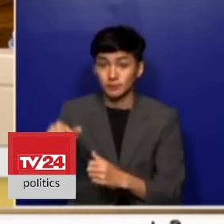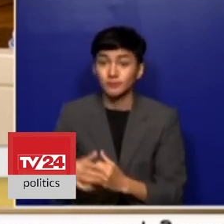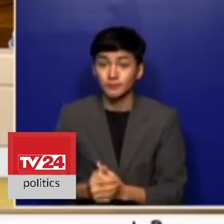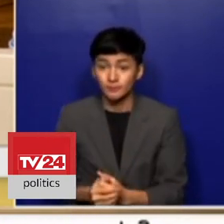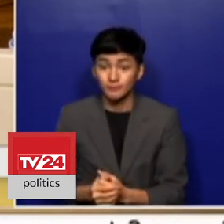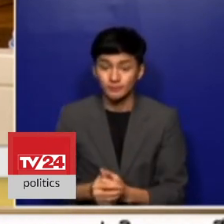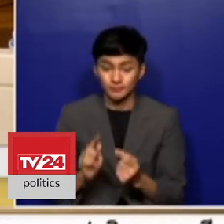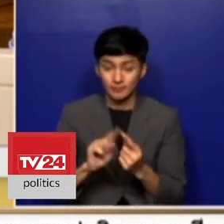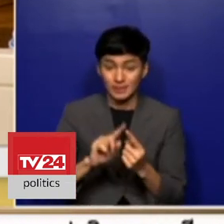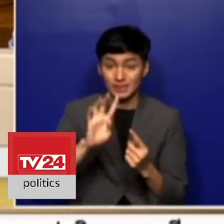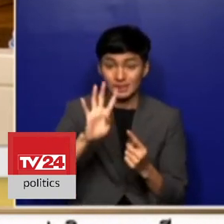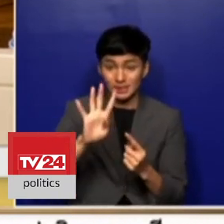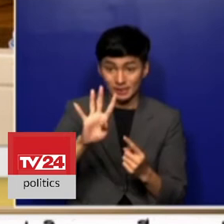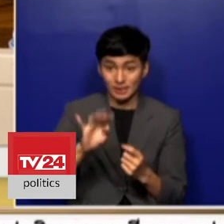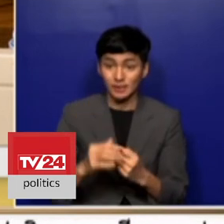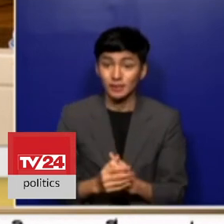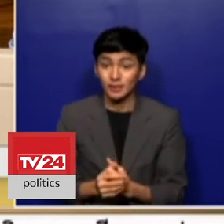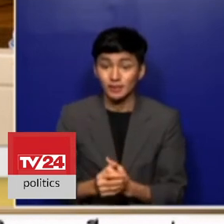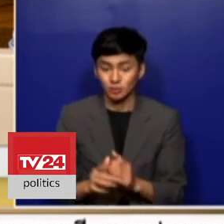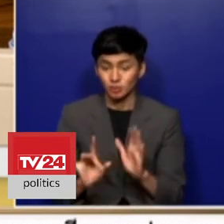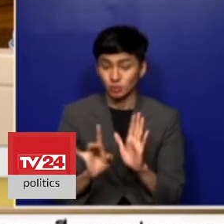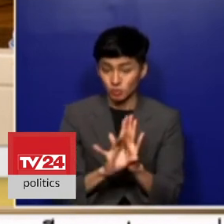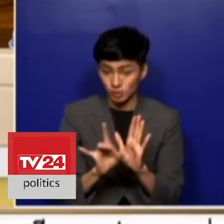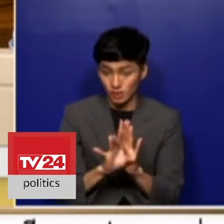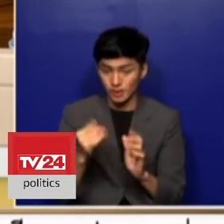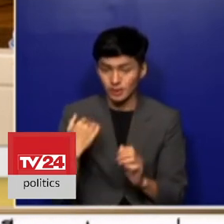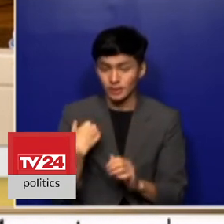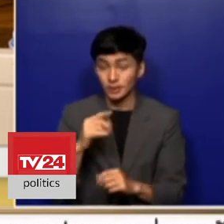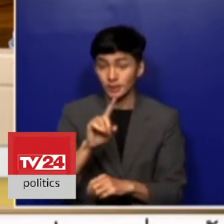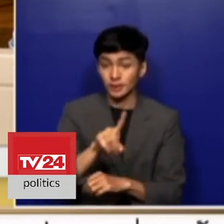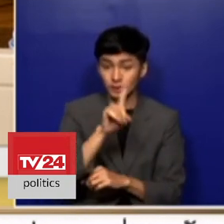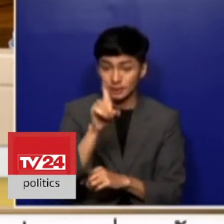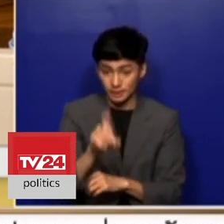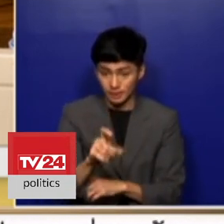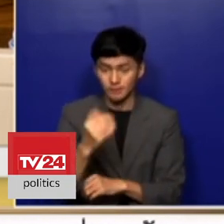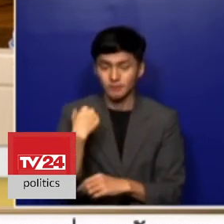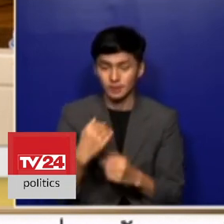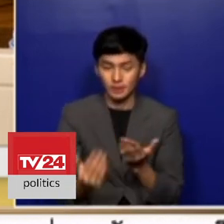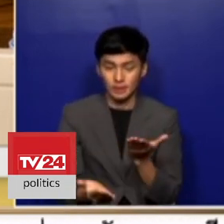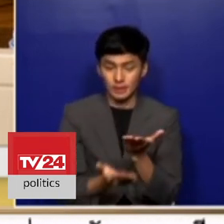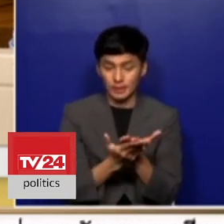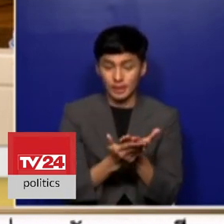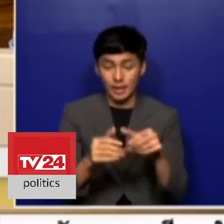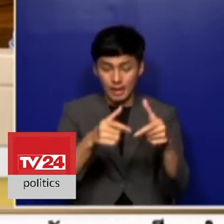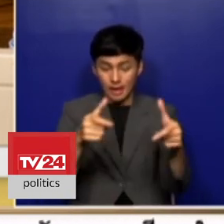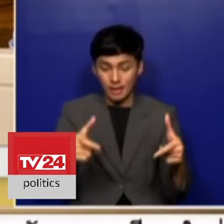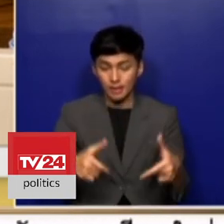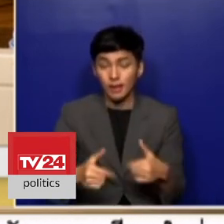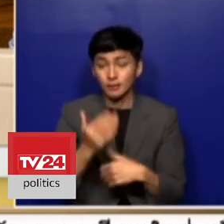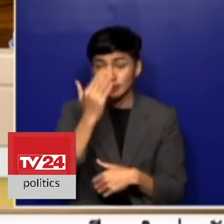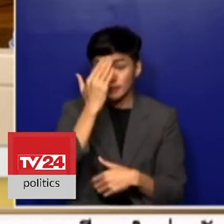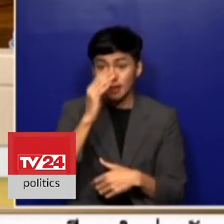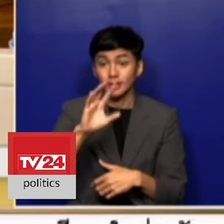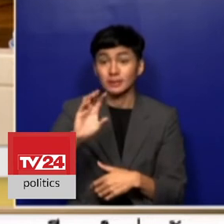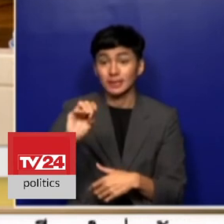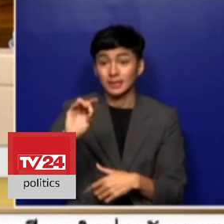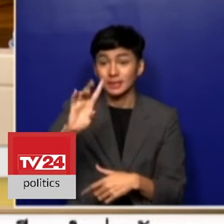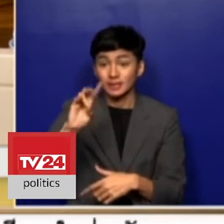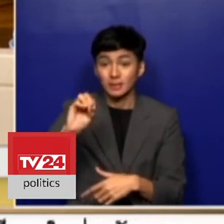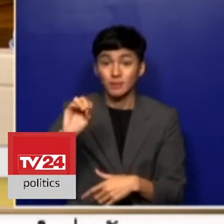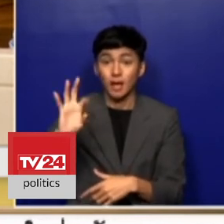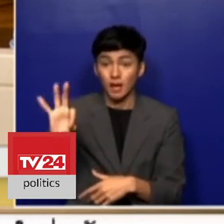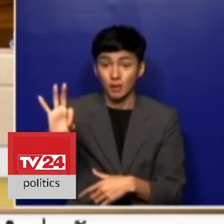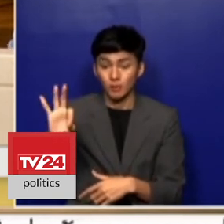ประเด็นสุดท้ายดิฉันได้ตั้งข้อสังเกตไว้ปรากฏในรายงานหน้า 79ข้อที่ 5วงเล็บ 4